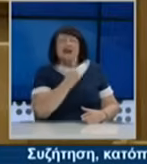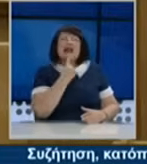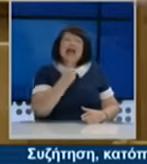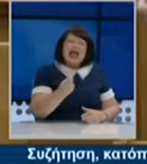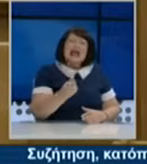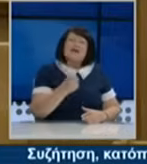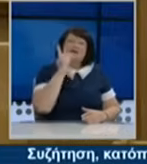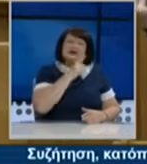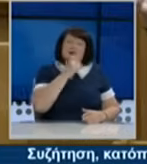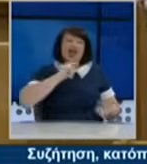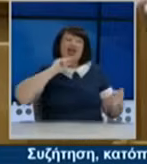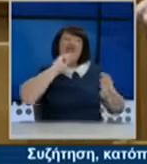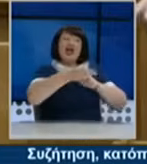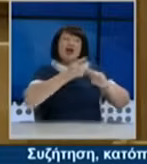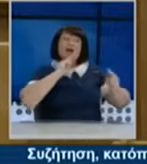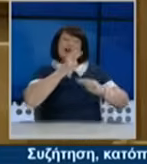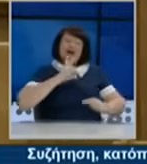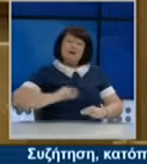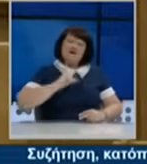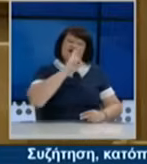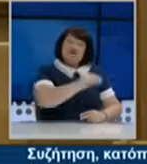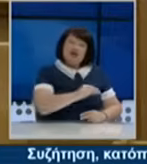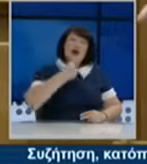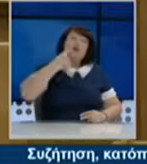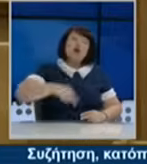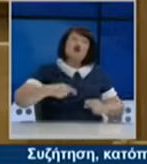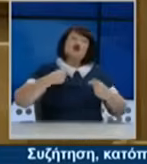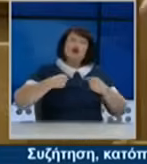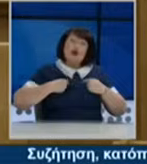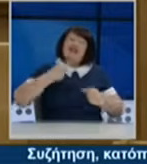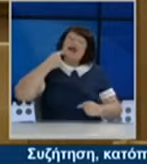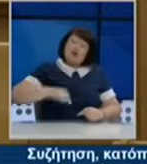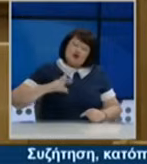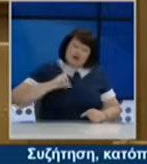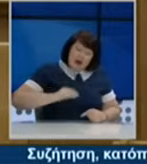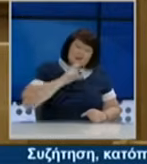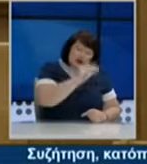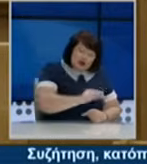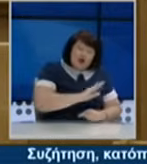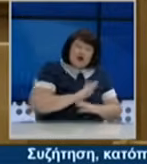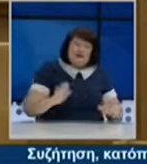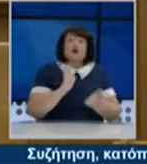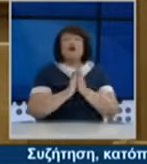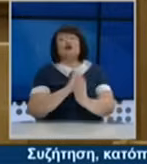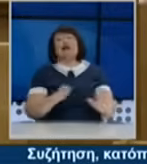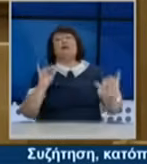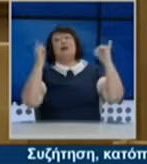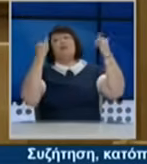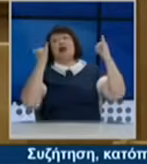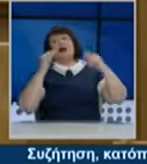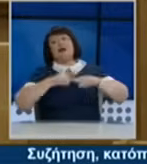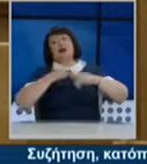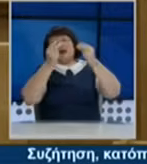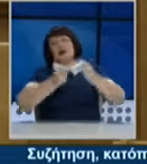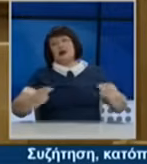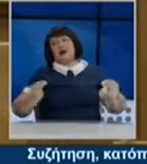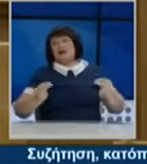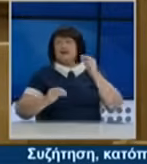θα απαντάμε με τον ίδιο τρόπο. Όταν μας προσβάλλουν, θα προσβάλλουμε και εμείς. Τέρμα η πλάκα με την ελληνική λύση.